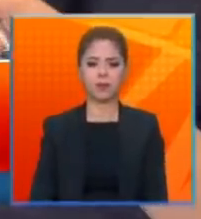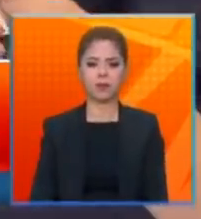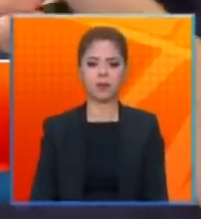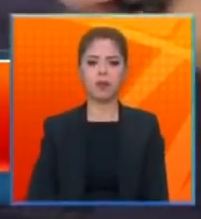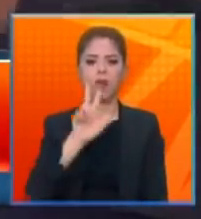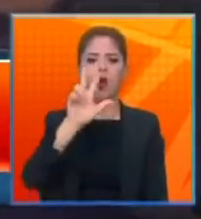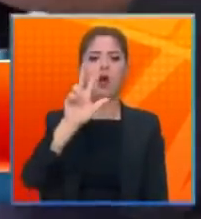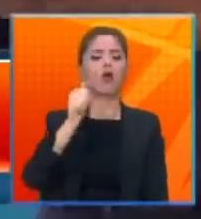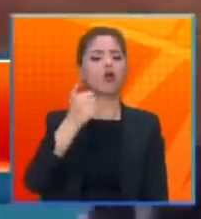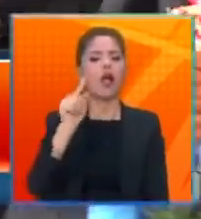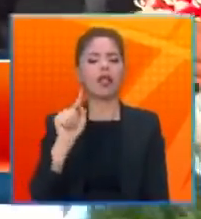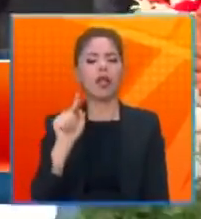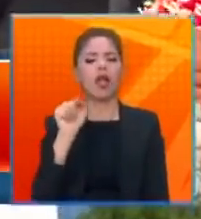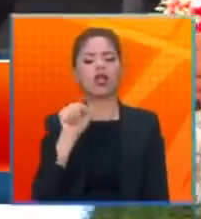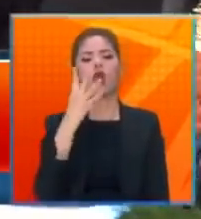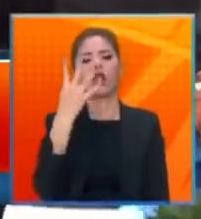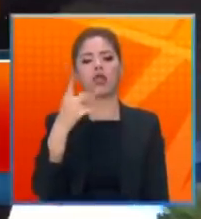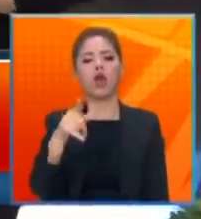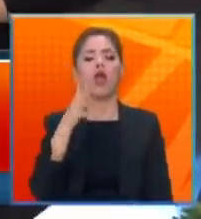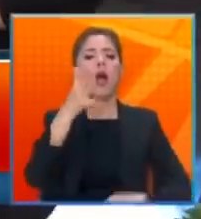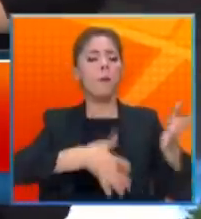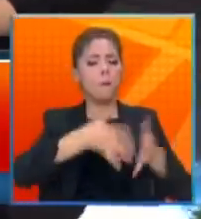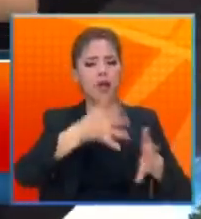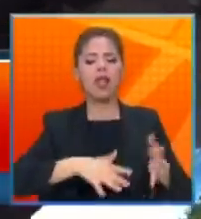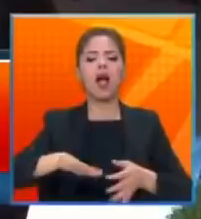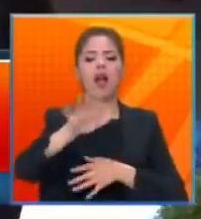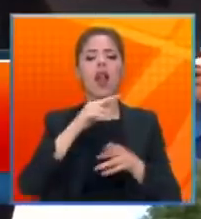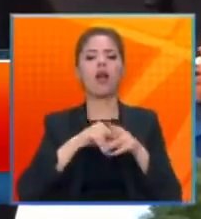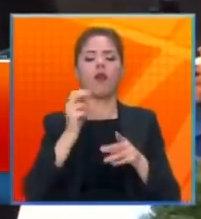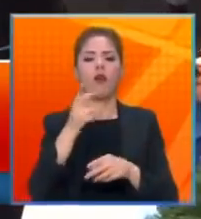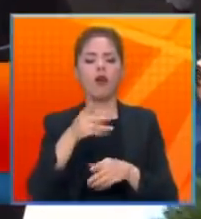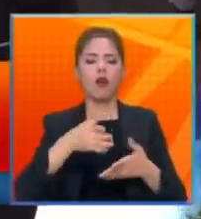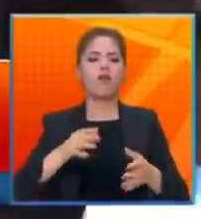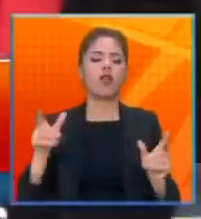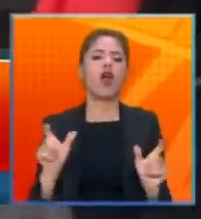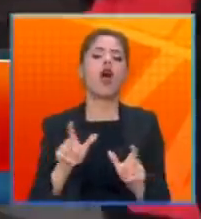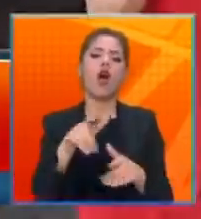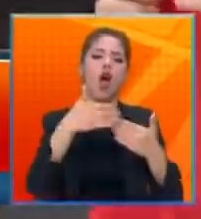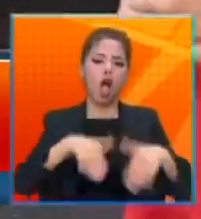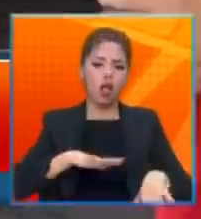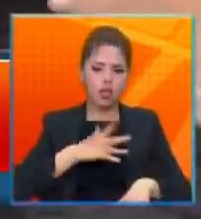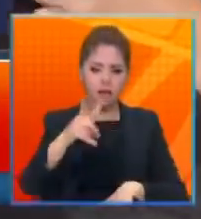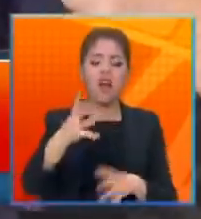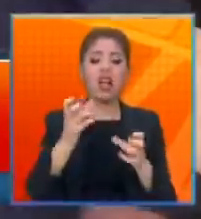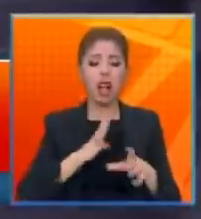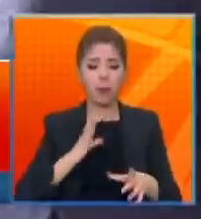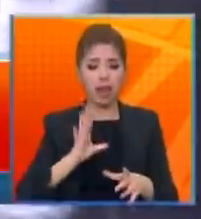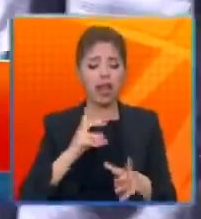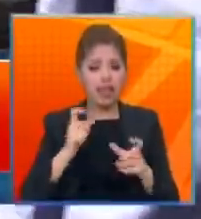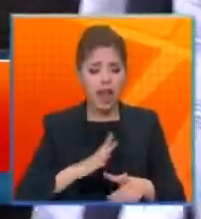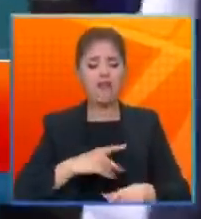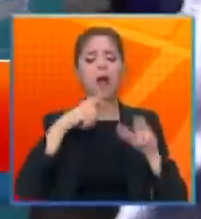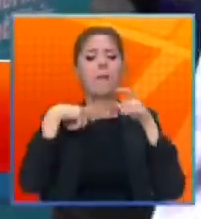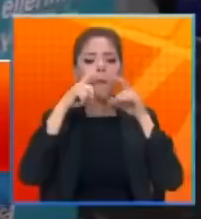Kaç? 36.4. Pazarlarda da koronavirüs önlemleri alındı. Biz de kalabalık bir ortam olduğu için maskelerimizi taktık. İşte her